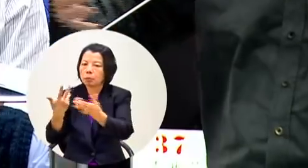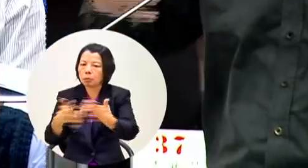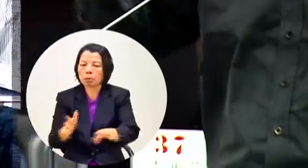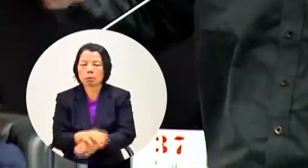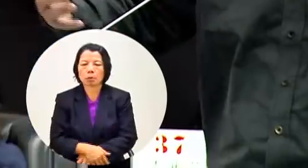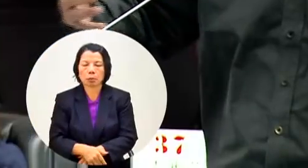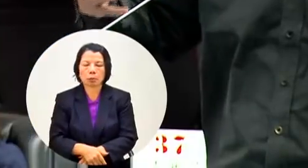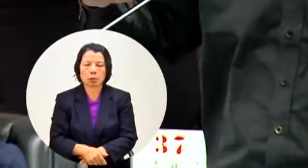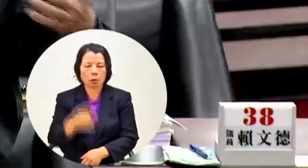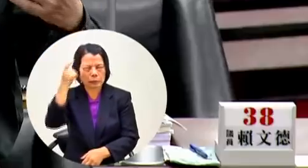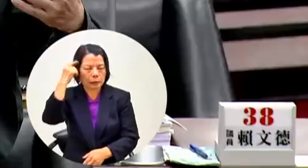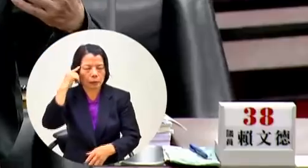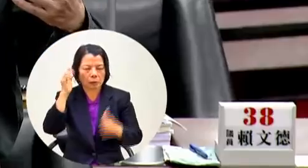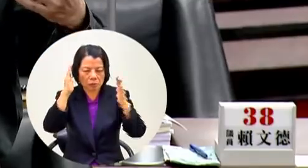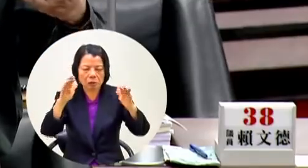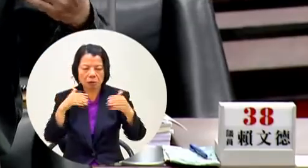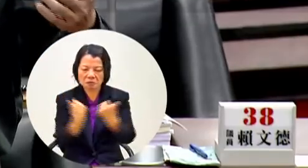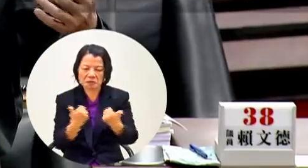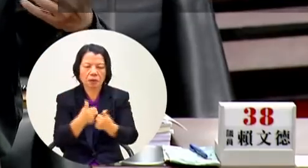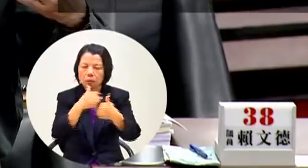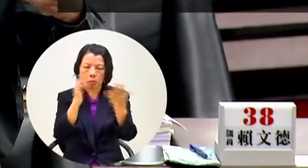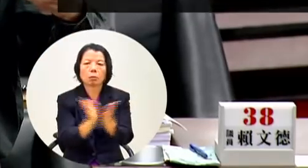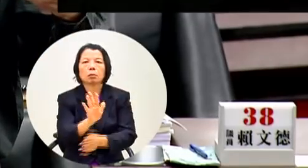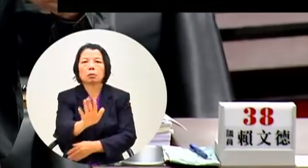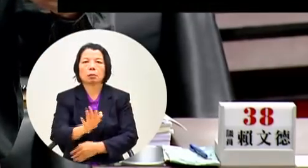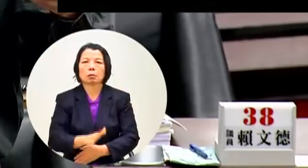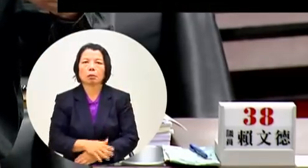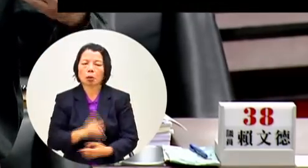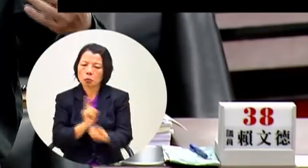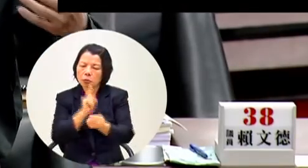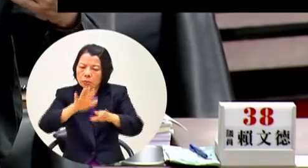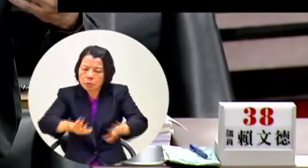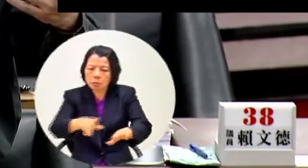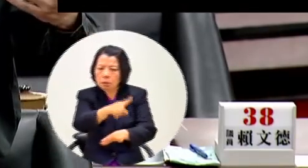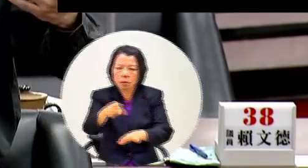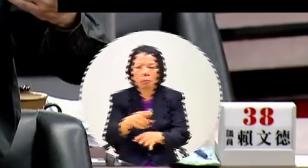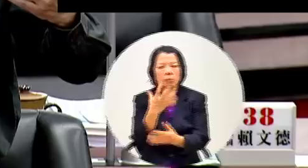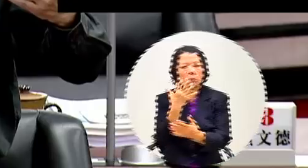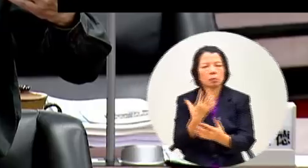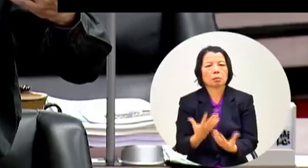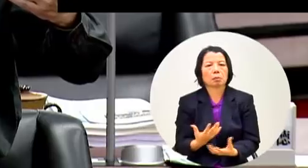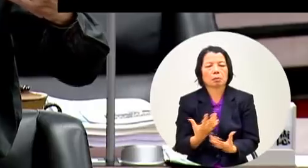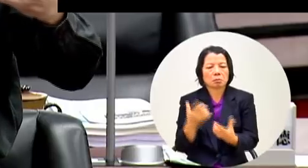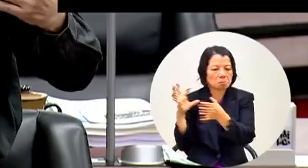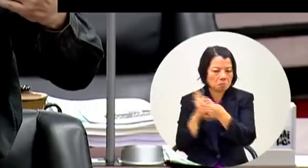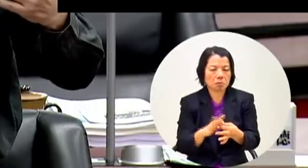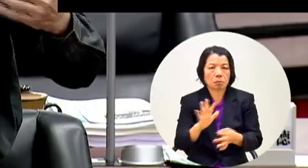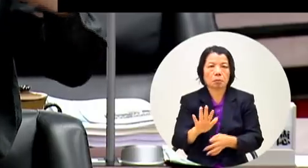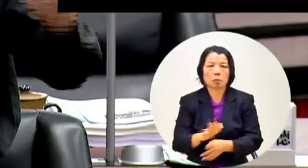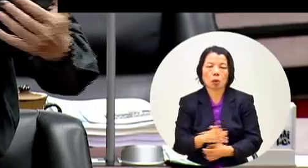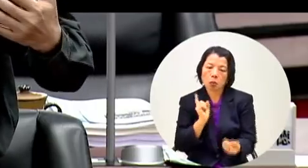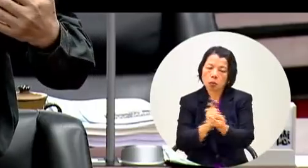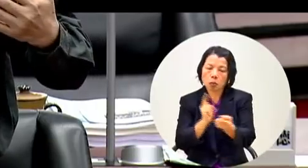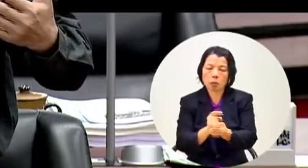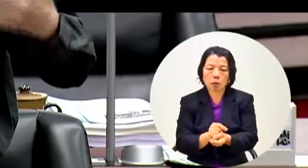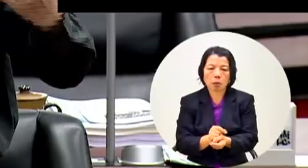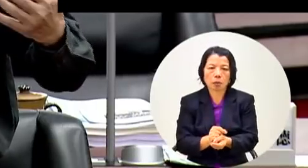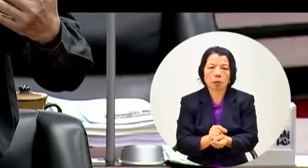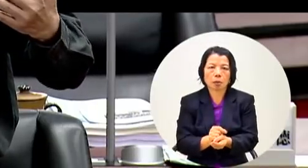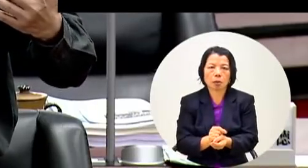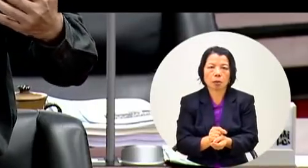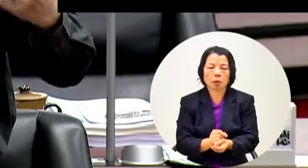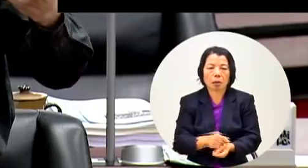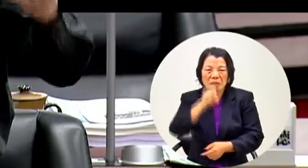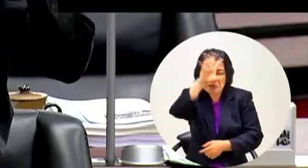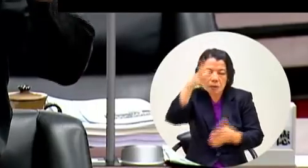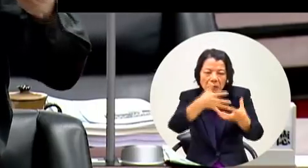少我们彼此的信赖感都存在。那有些也会导引到政党的那种氛围进来。那我在这里也是希